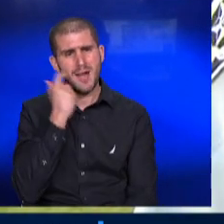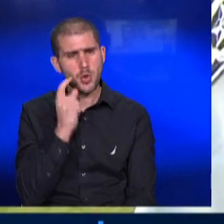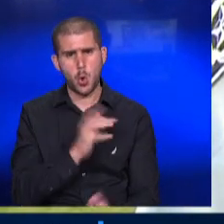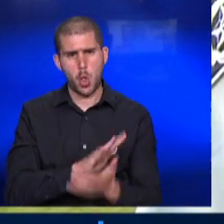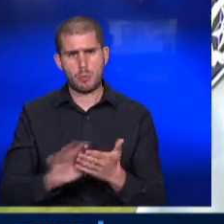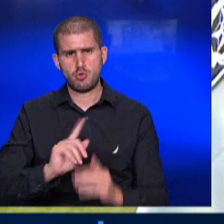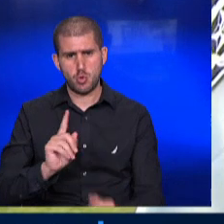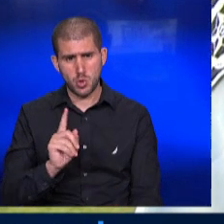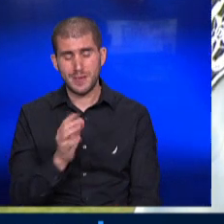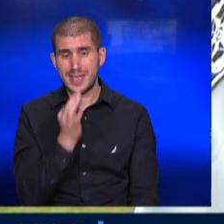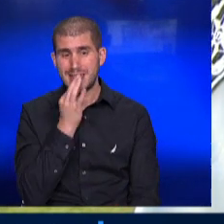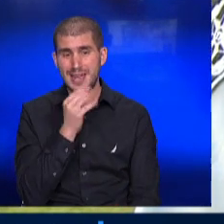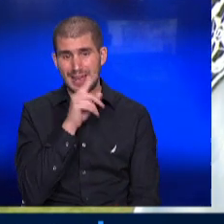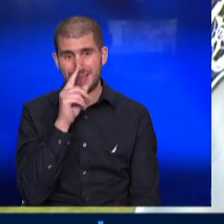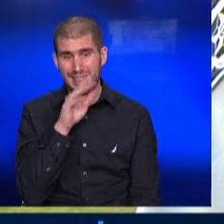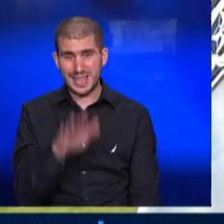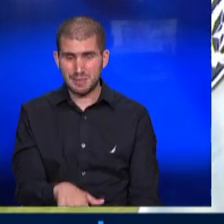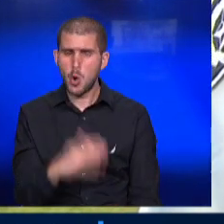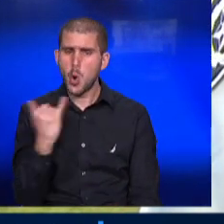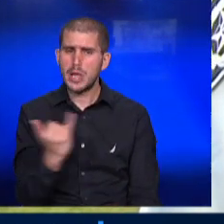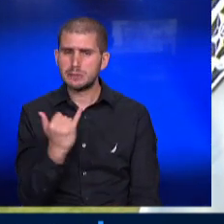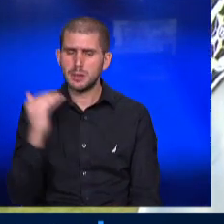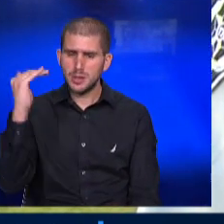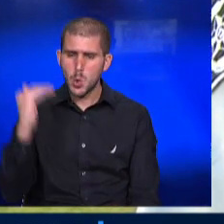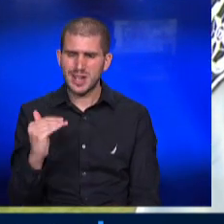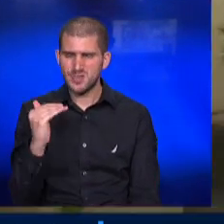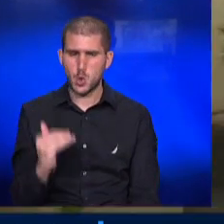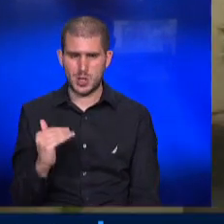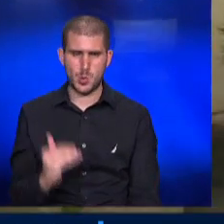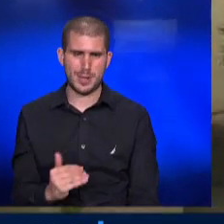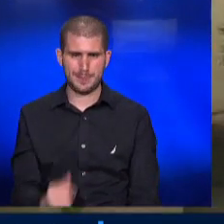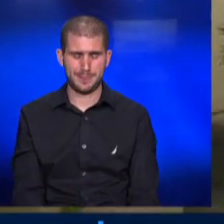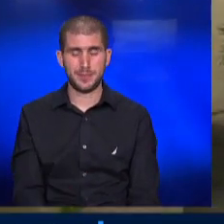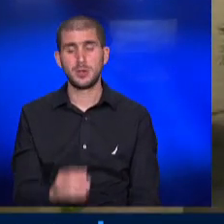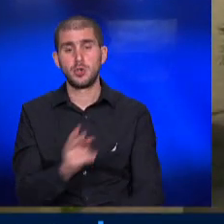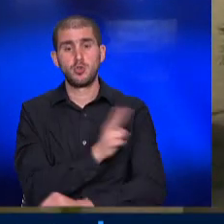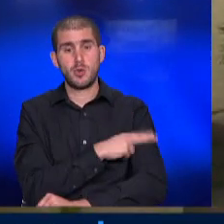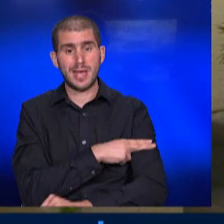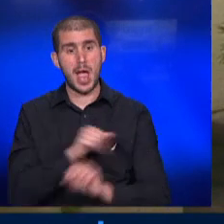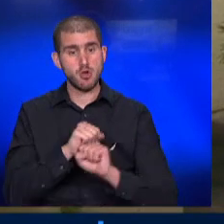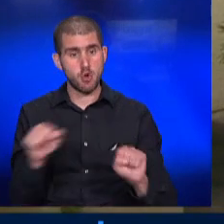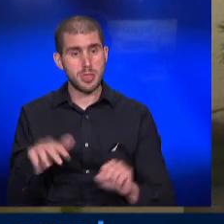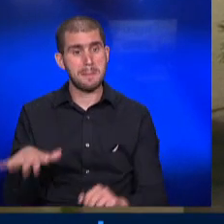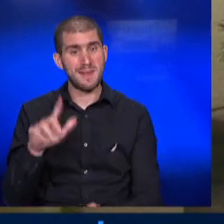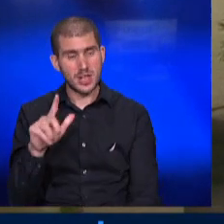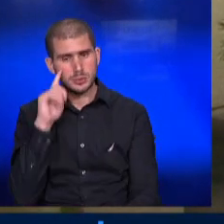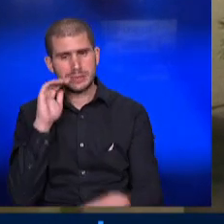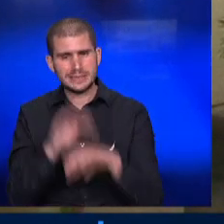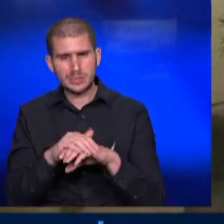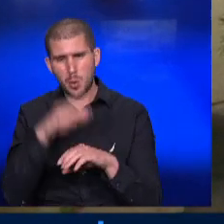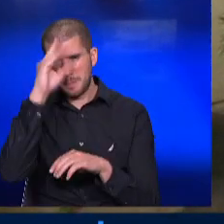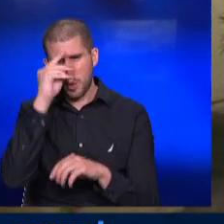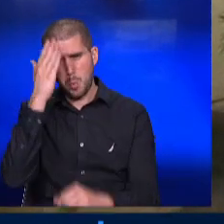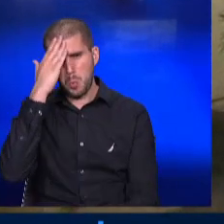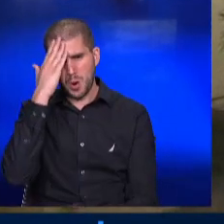פשוטות, והגיל של הקטינים כל הזמן נמצא במגמת ירידה. שוטרי תחנת אשקלון ממרחב לחיש מזהים את הנער המוכר